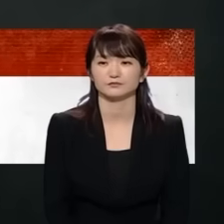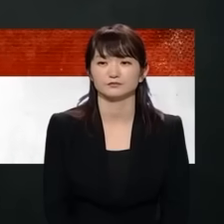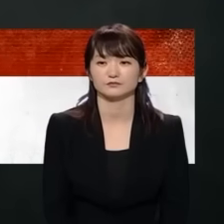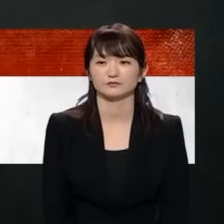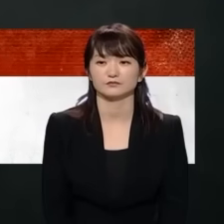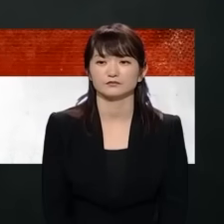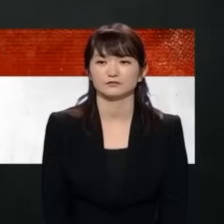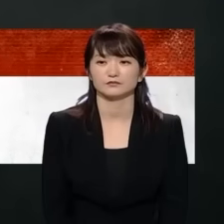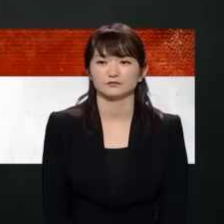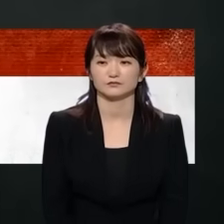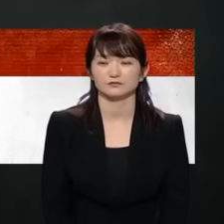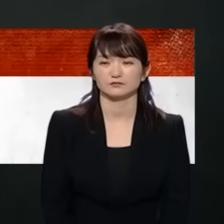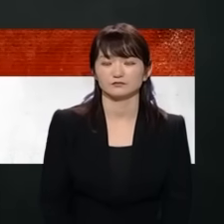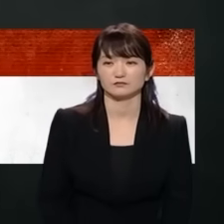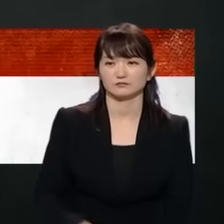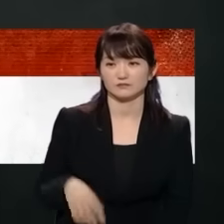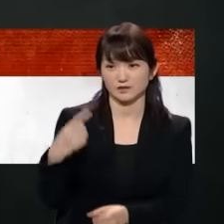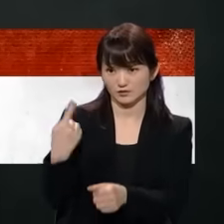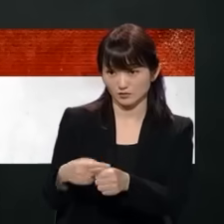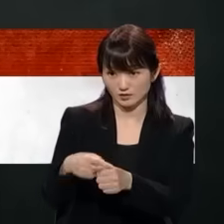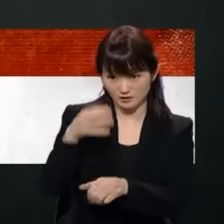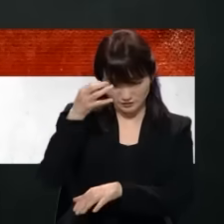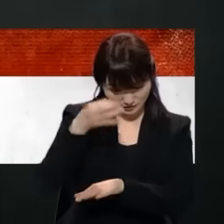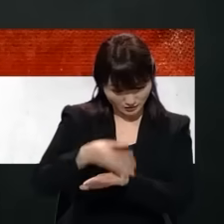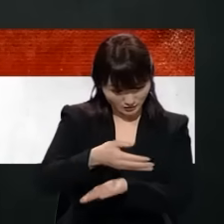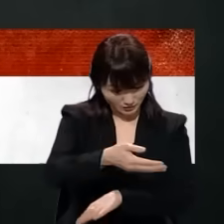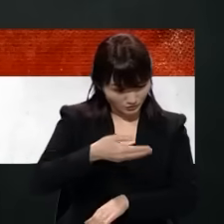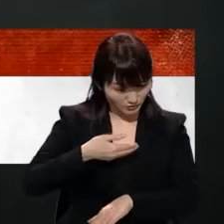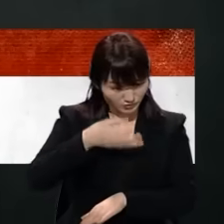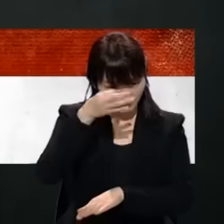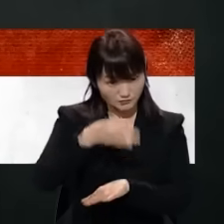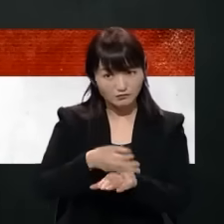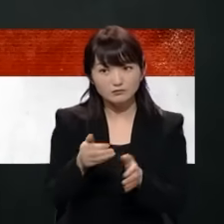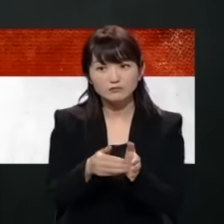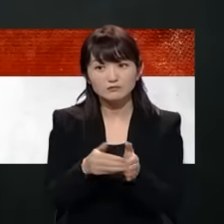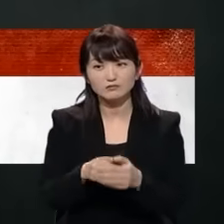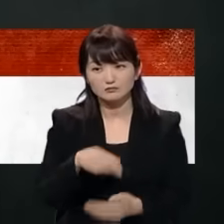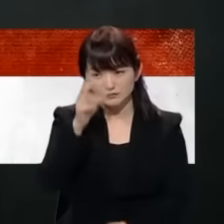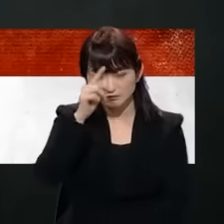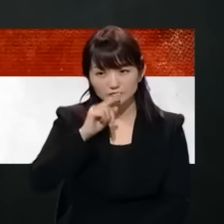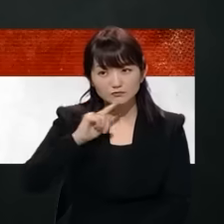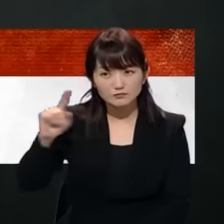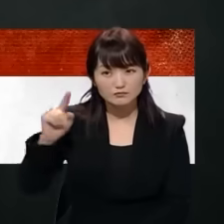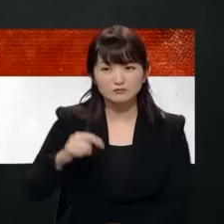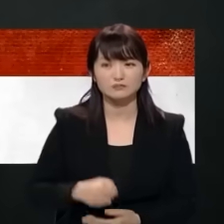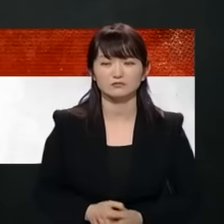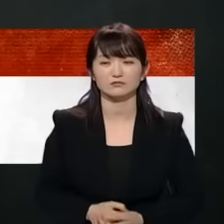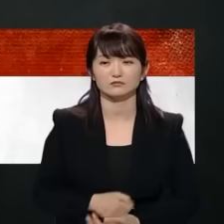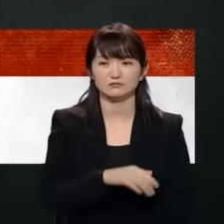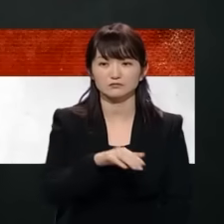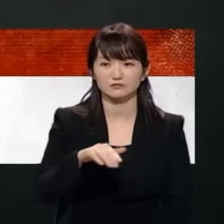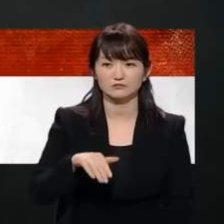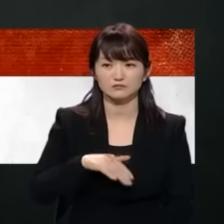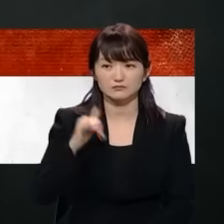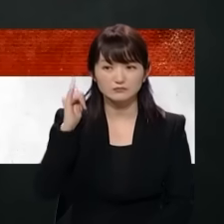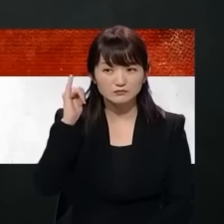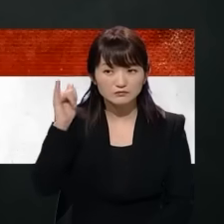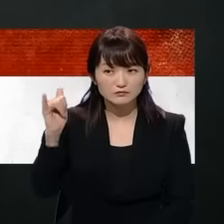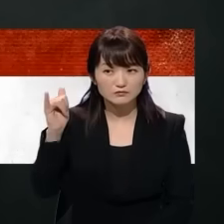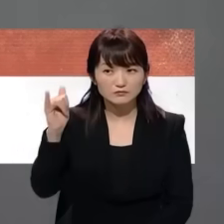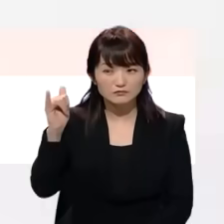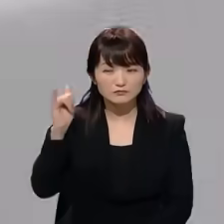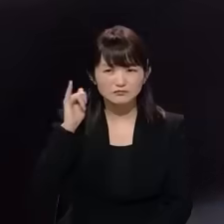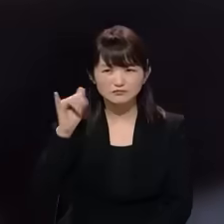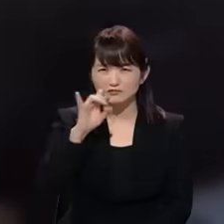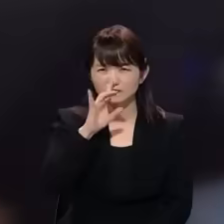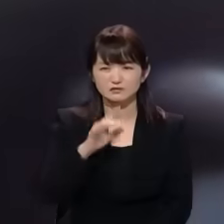욕한 걸 사과해라. 네. 사과하면 우리가 넘어갈 수 있다라고 했는데 이제 경찰 신고하겠다면서 자기가 전화를 이제 경찰에 이제 하는데 잘 안